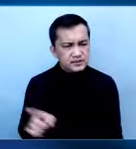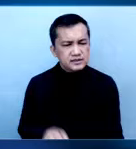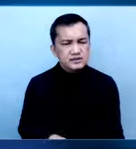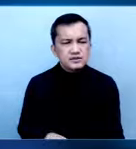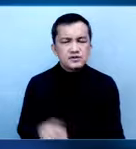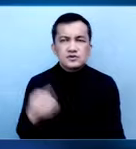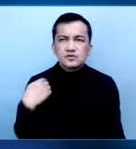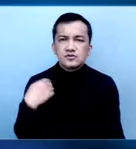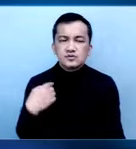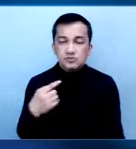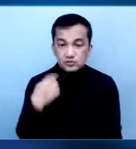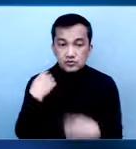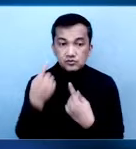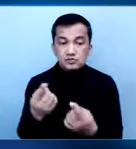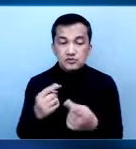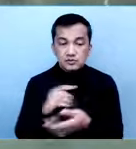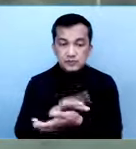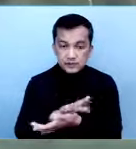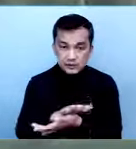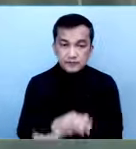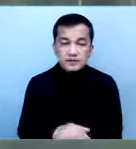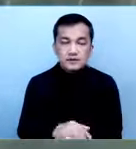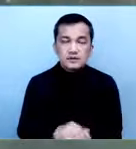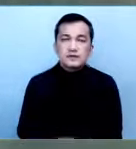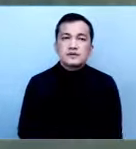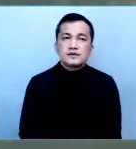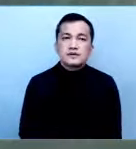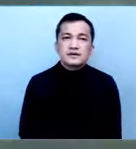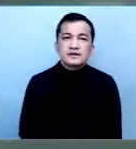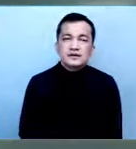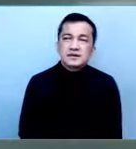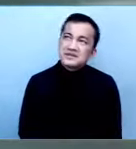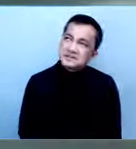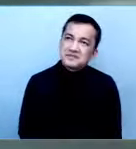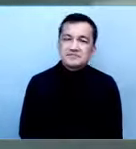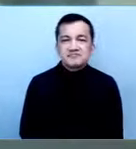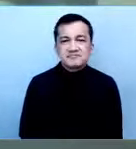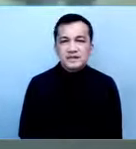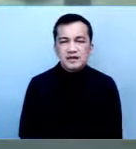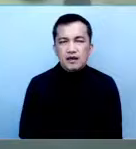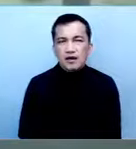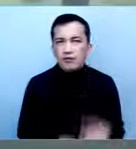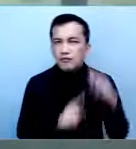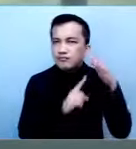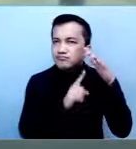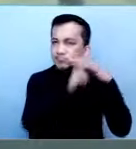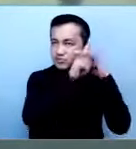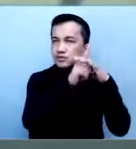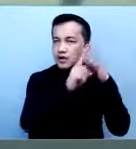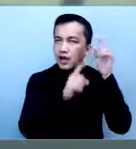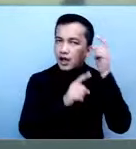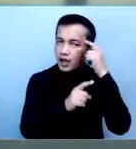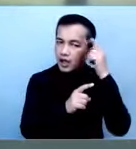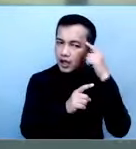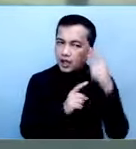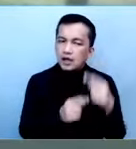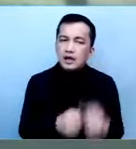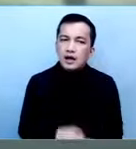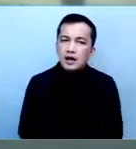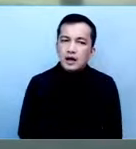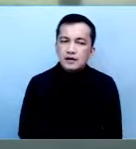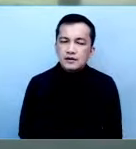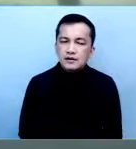during pandemic kasi, so parang naisip namin na gumawa ng